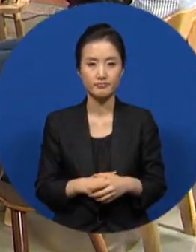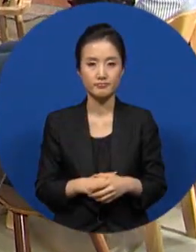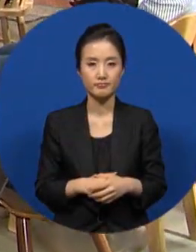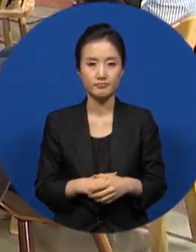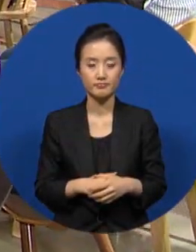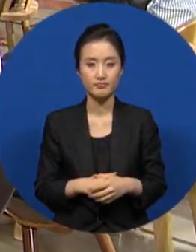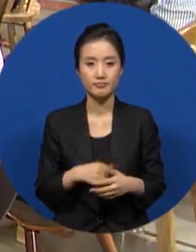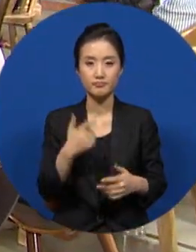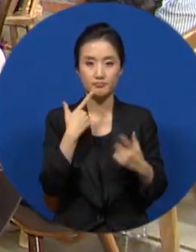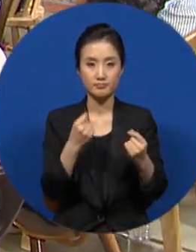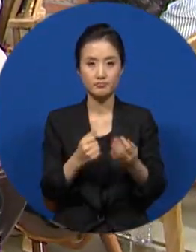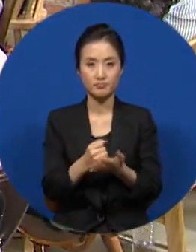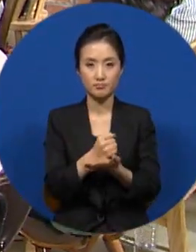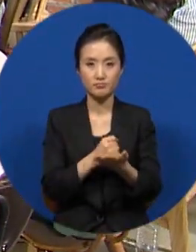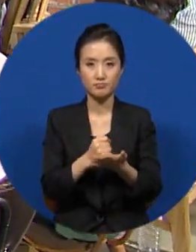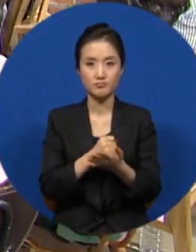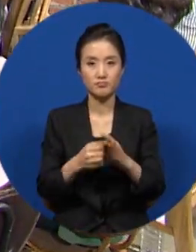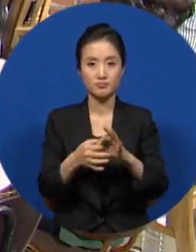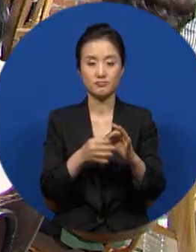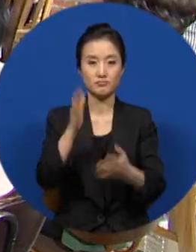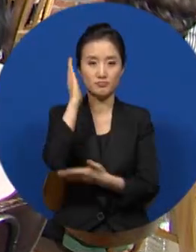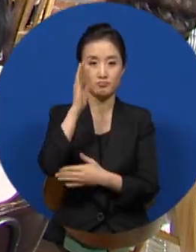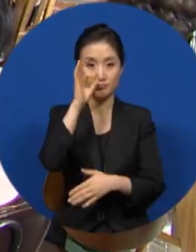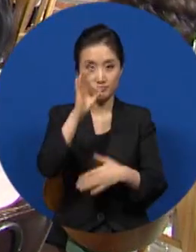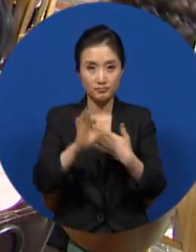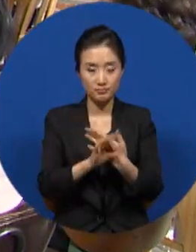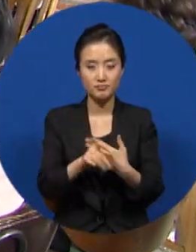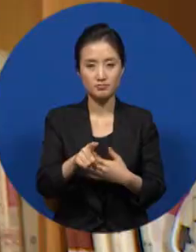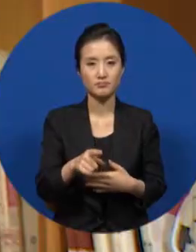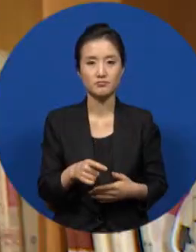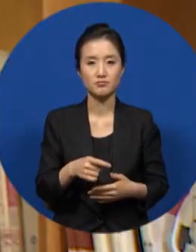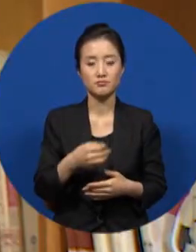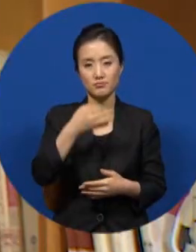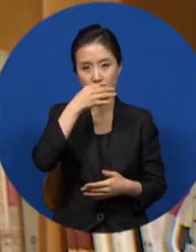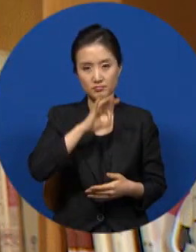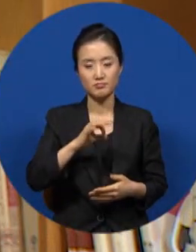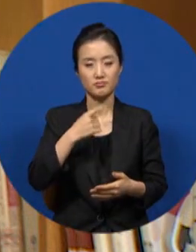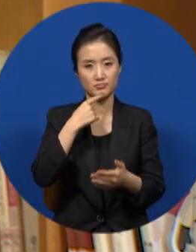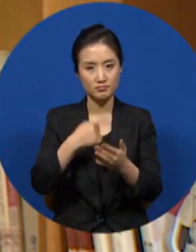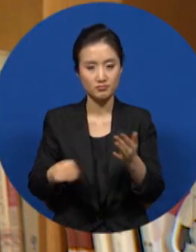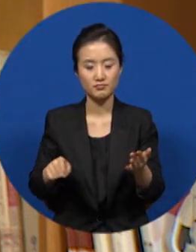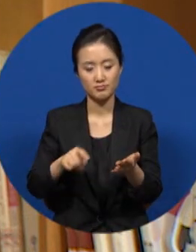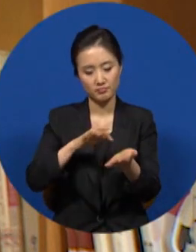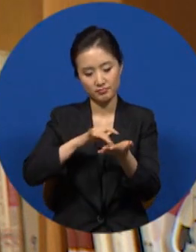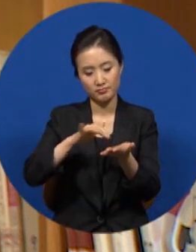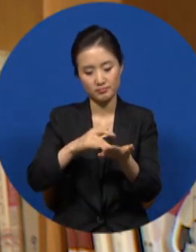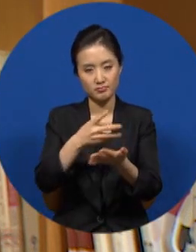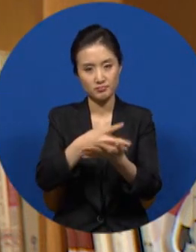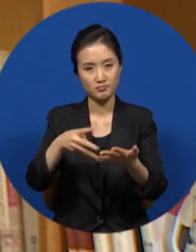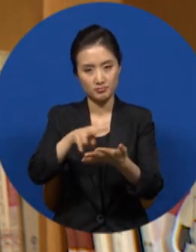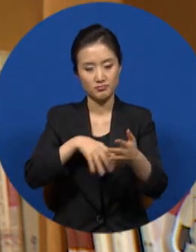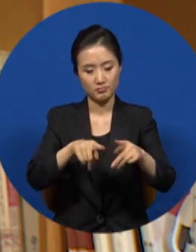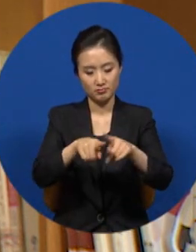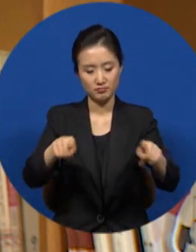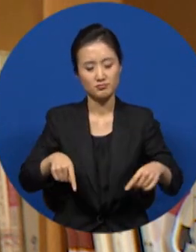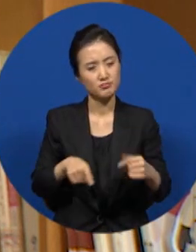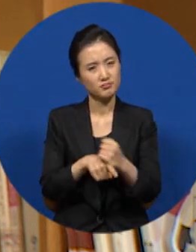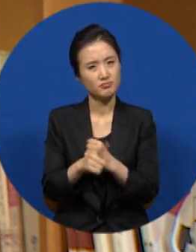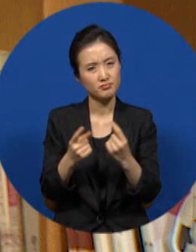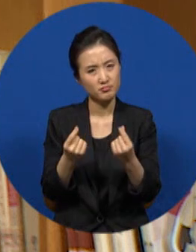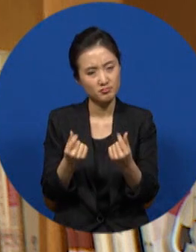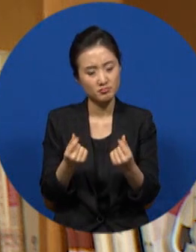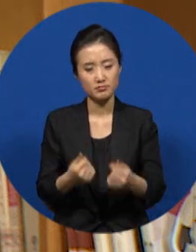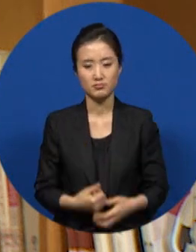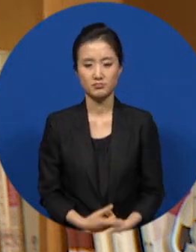예측하는 사주는 엄밀히 얘기해서 손익계산서와 같은 거예요. 올해를 따져봤더니 득이 되느냐 어떤 부분이 득이 되었고 어떤